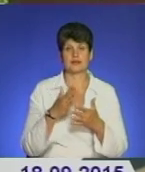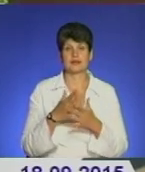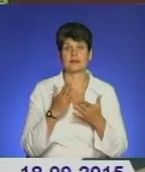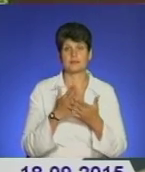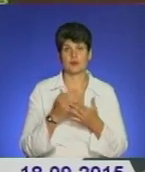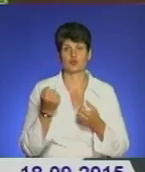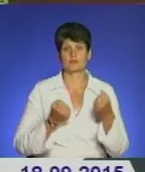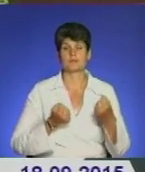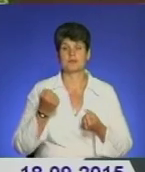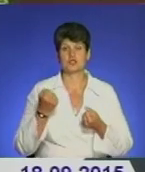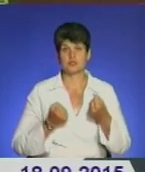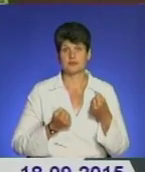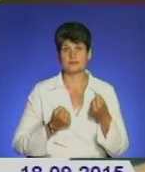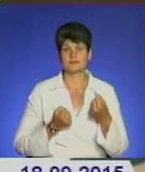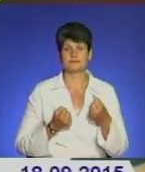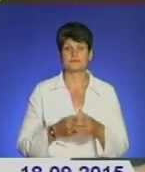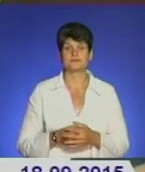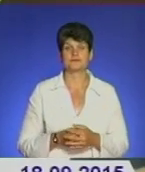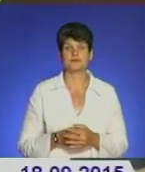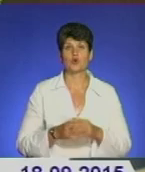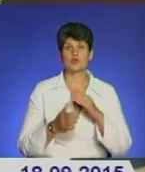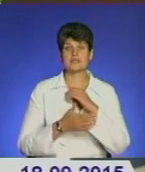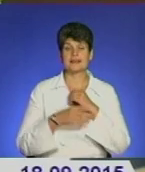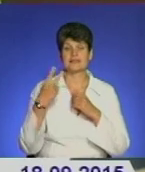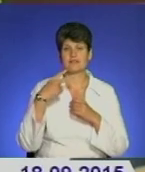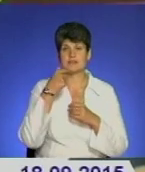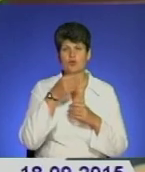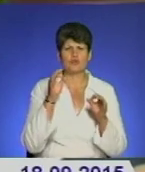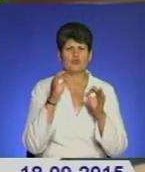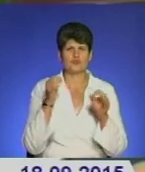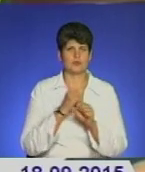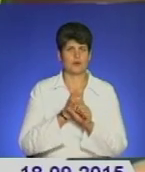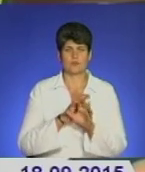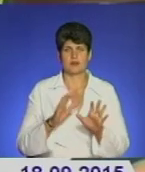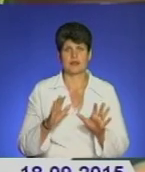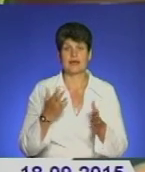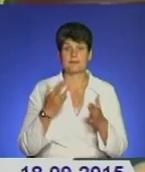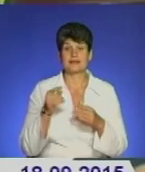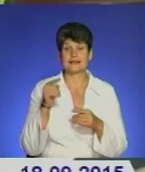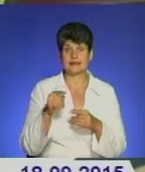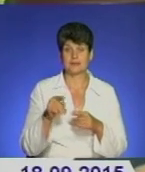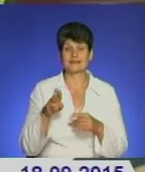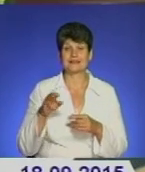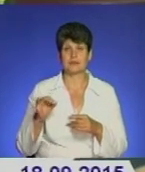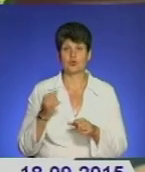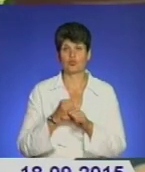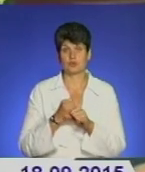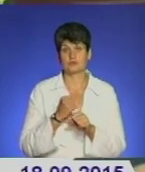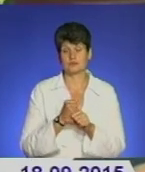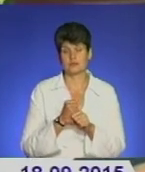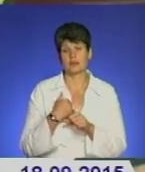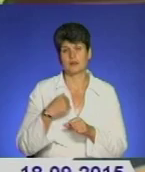машини, нема де їх поставити. Останні 20 років взагалі нічого не робилося. І якби такими темпами роботи робили завжди, думаю,